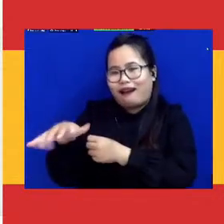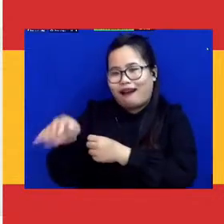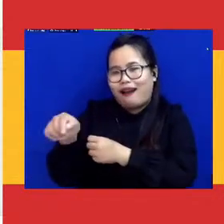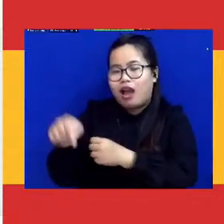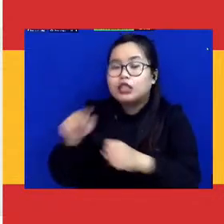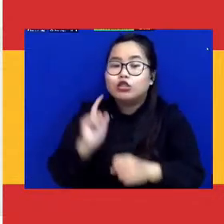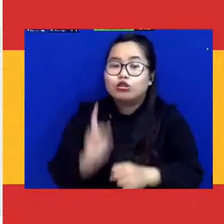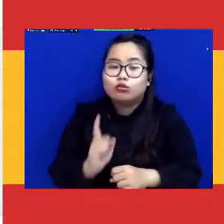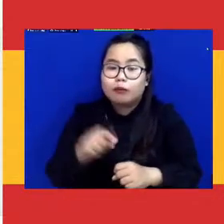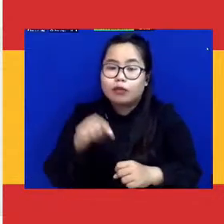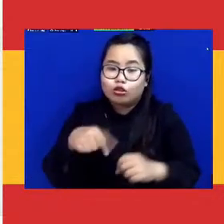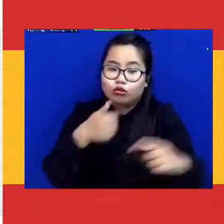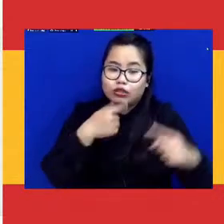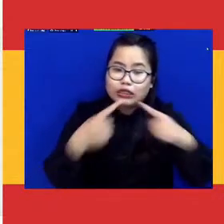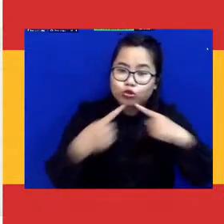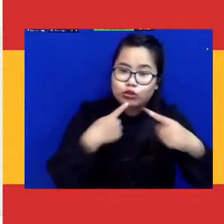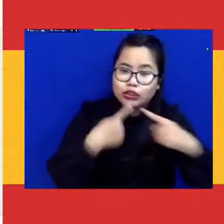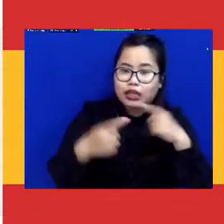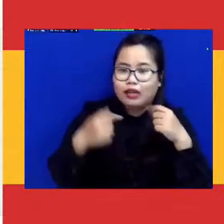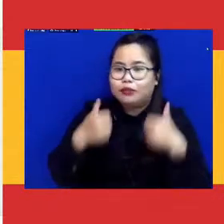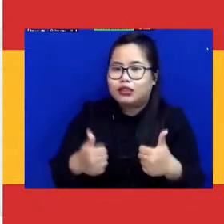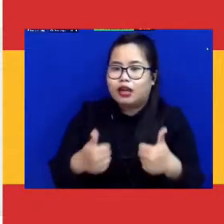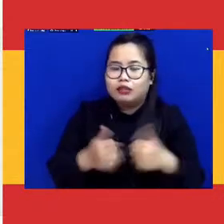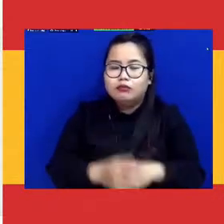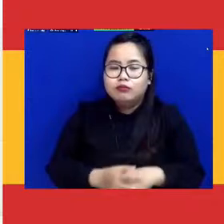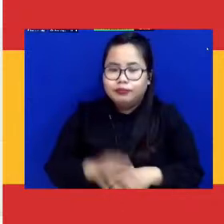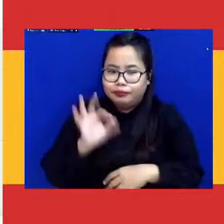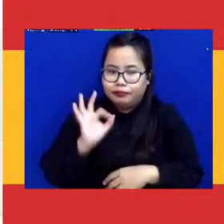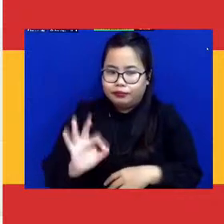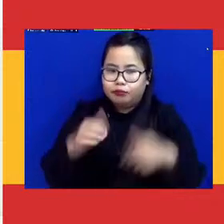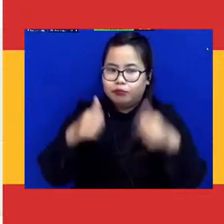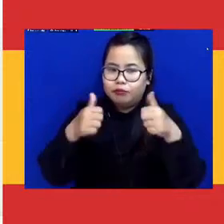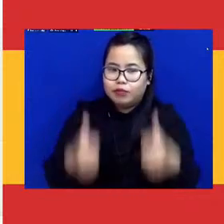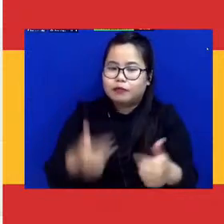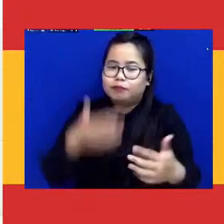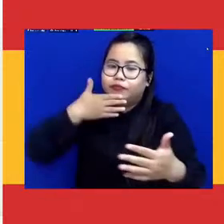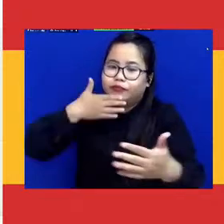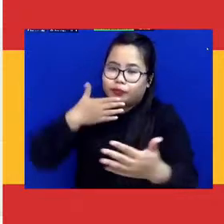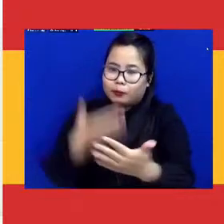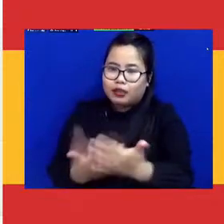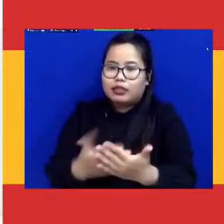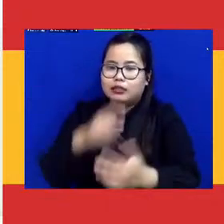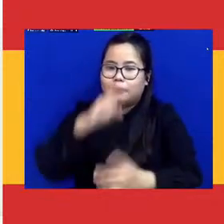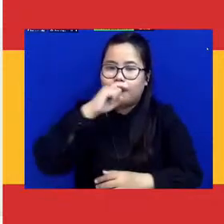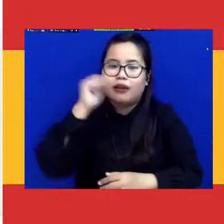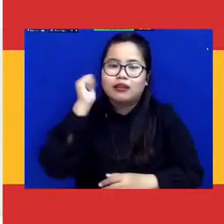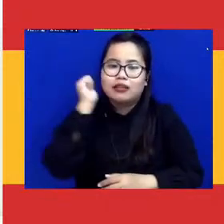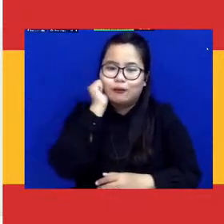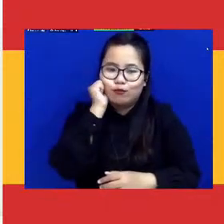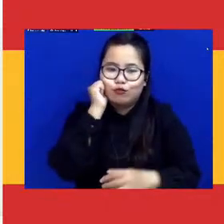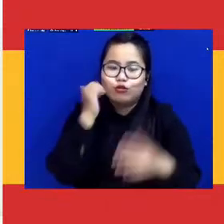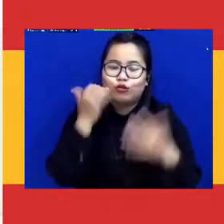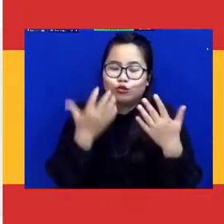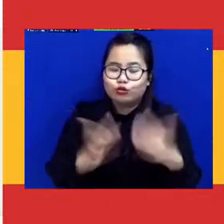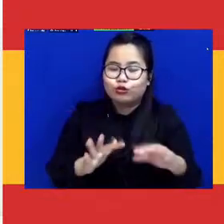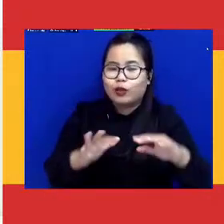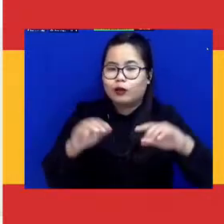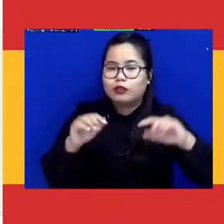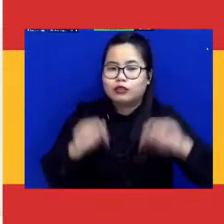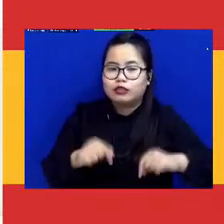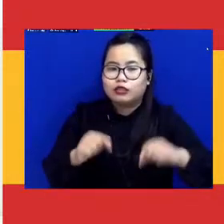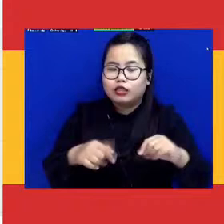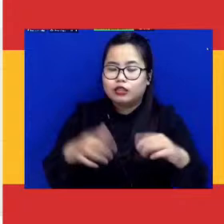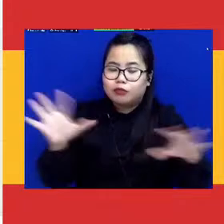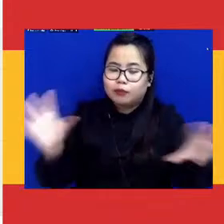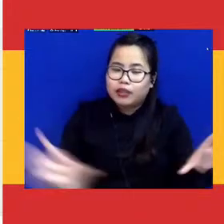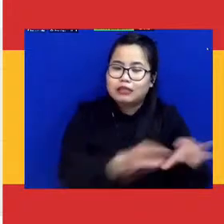bisa didiskusikan. Baik, terima kasih Bapak Ibu sudah sudah